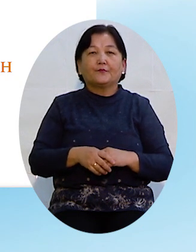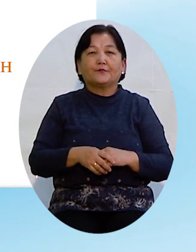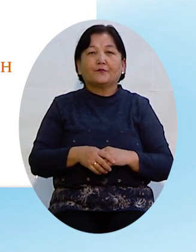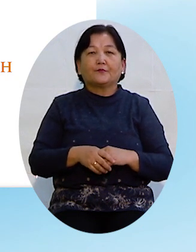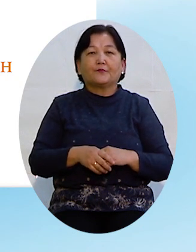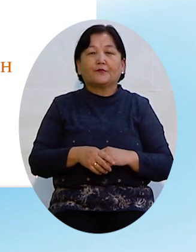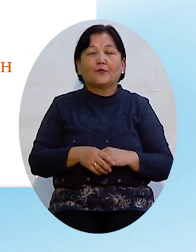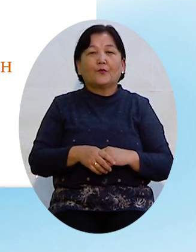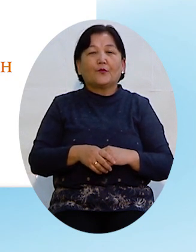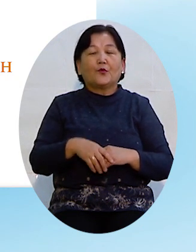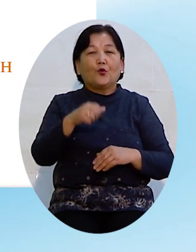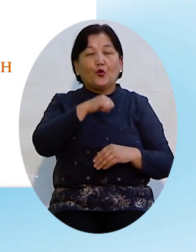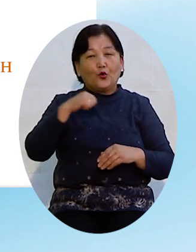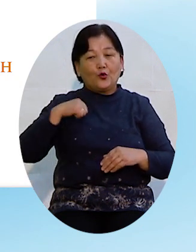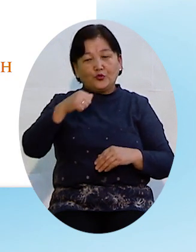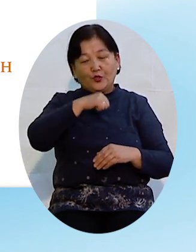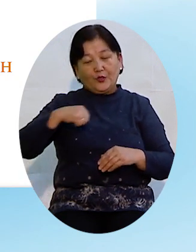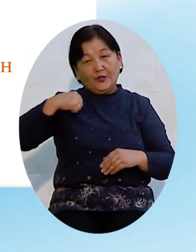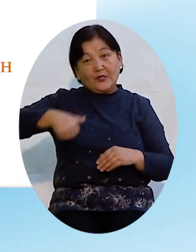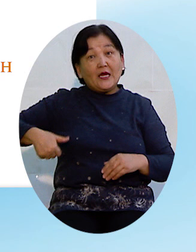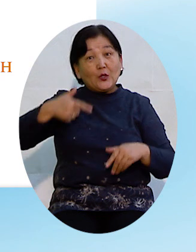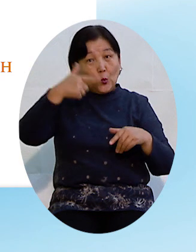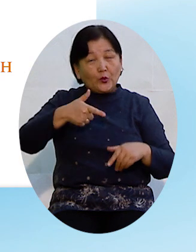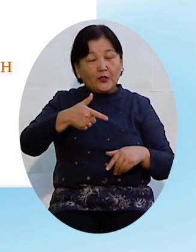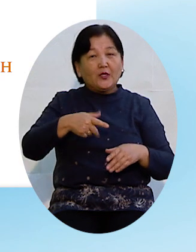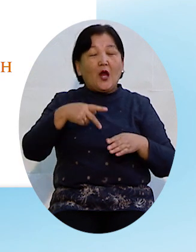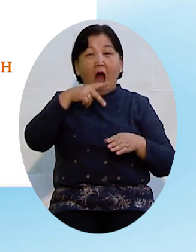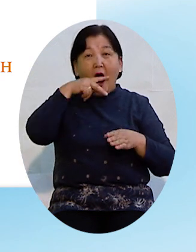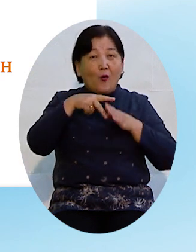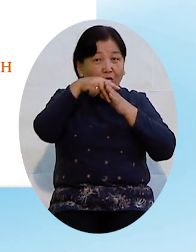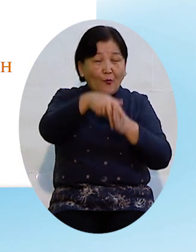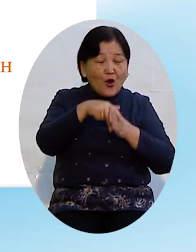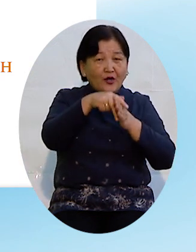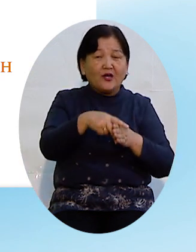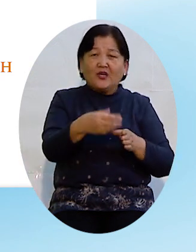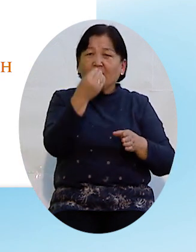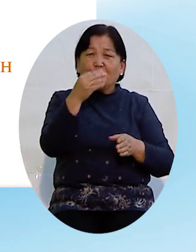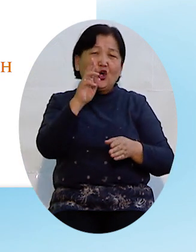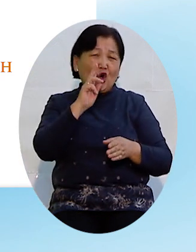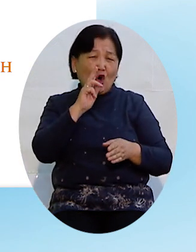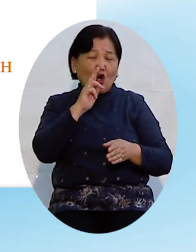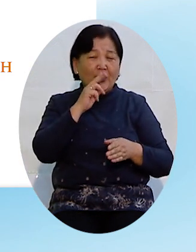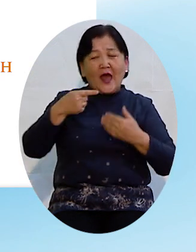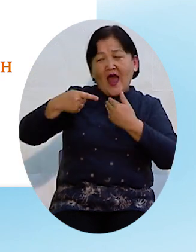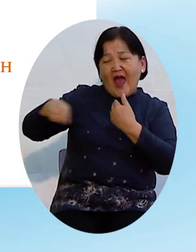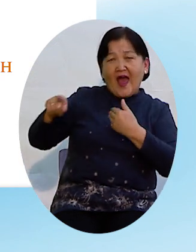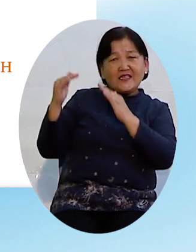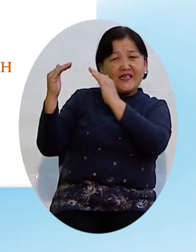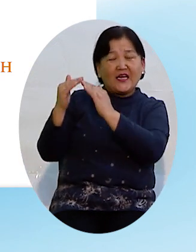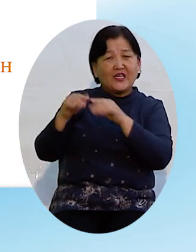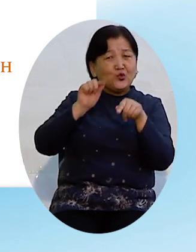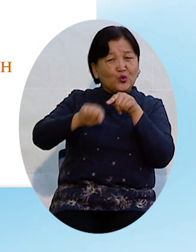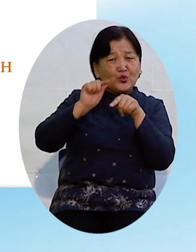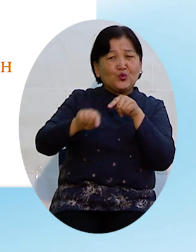нөгөө өөрөөсөө дээл гутлаа, унах морь, идэх хоолоо, айл сахалтаасаа чүзэн